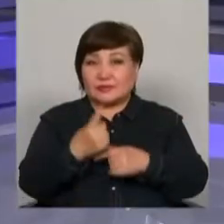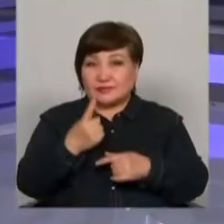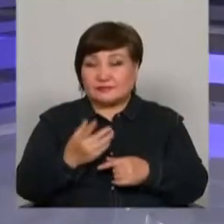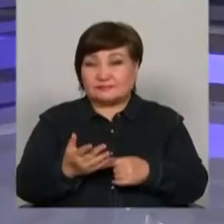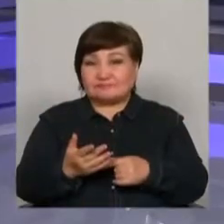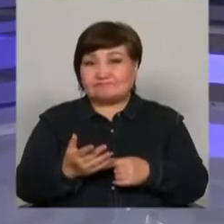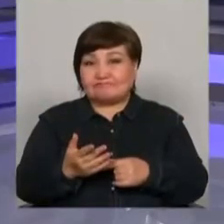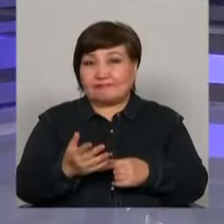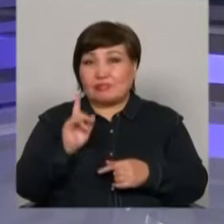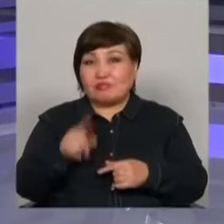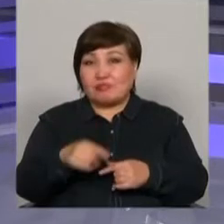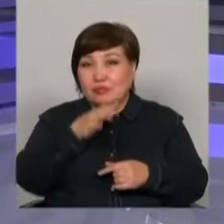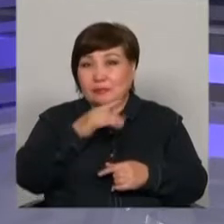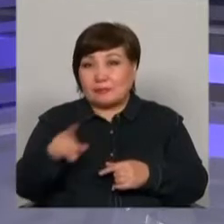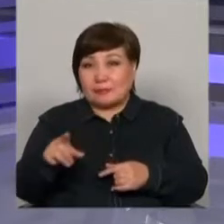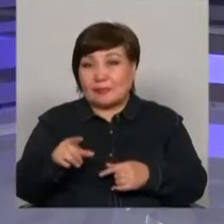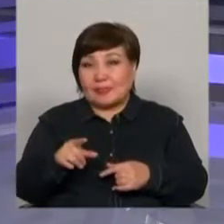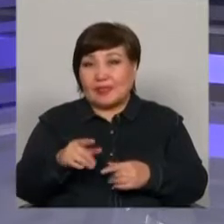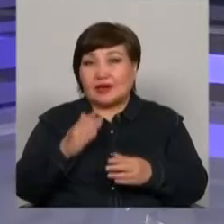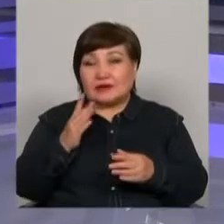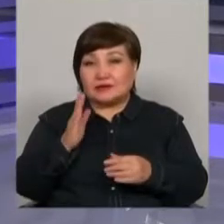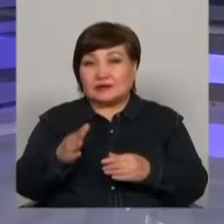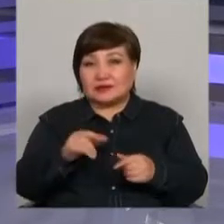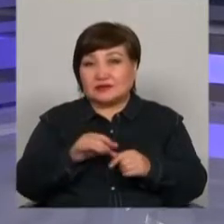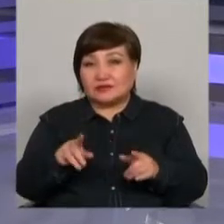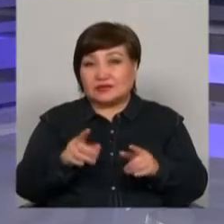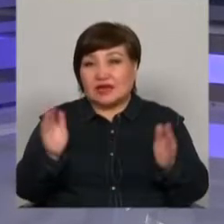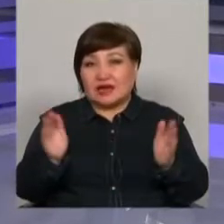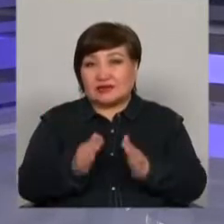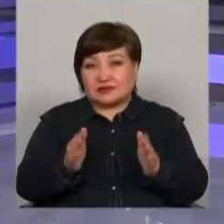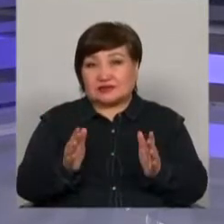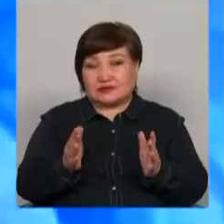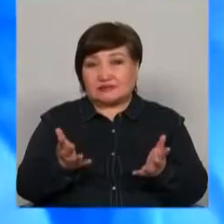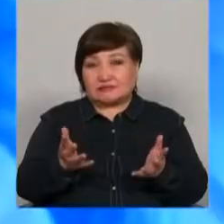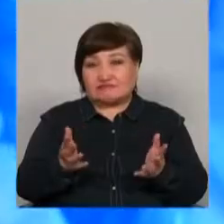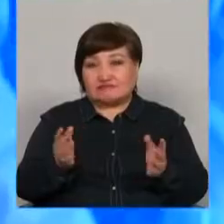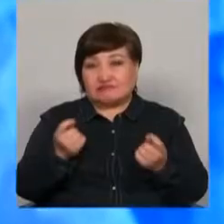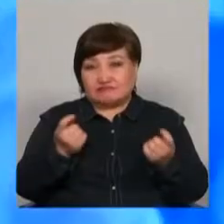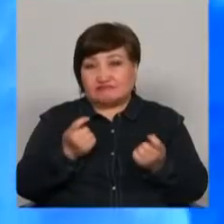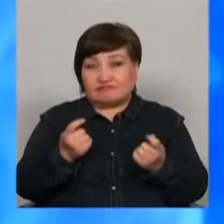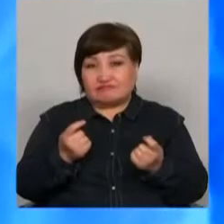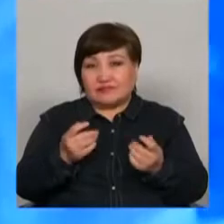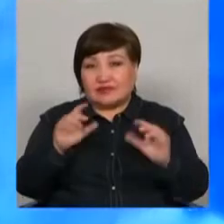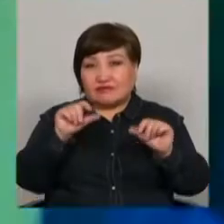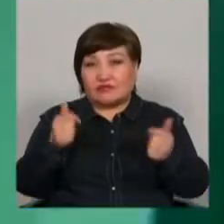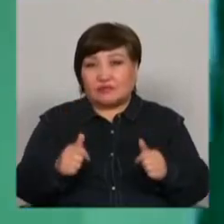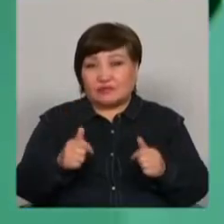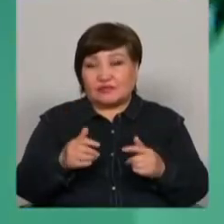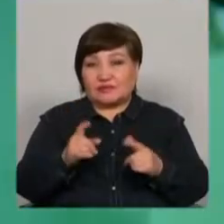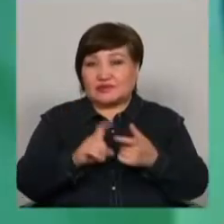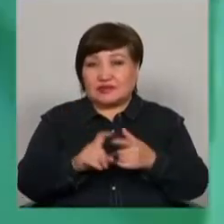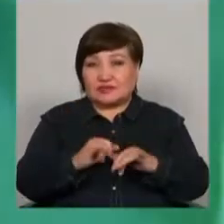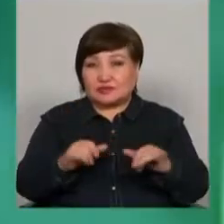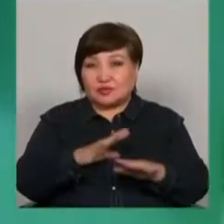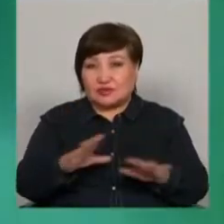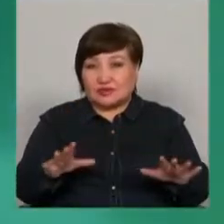алдындағы дүмпулерге қарағанда аз дүмпу ретінде өтіп кетті. Сонда былай қарап отырсақ, инфекция төмендеген